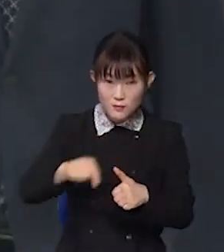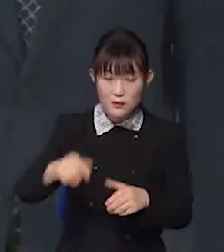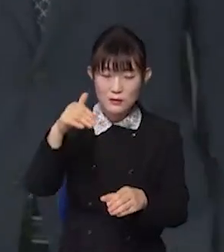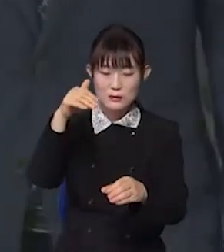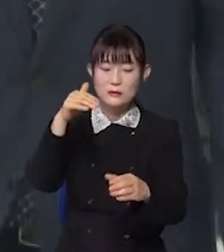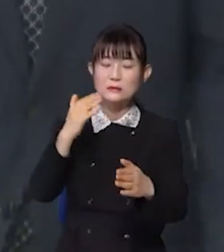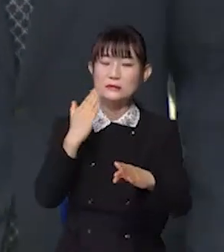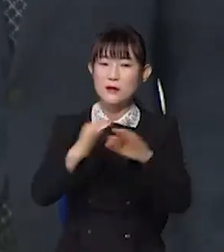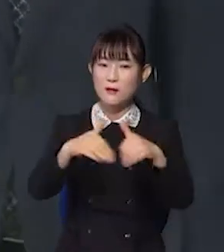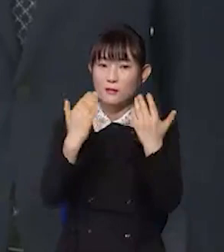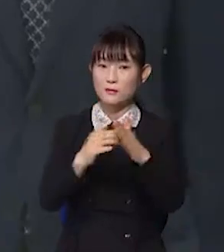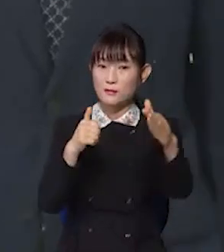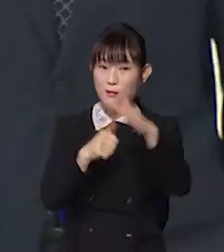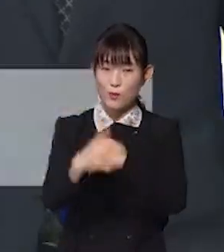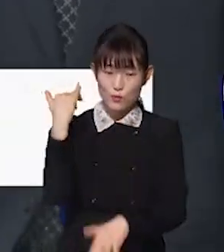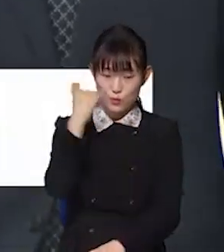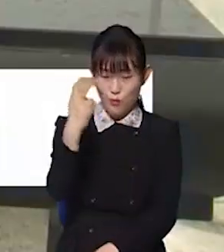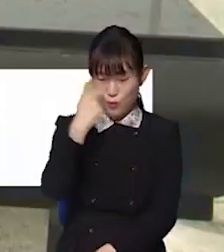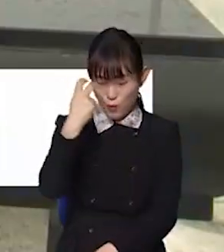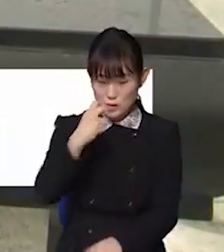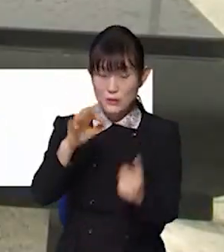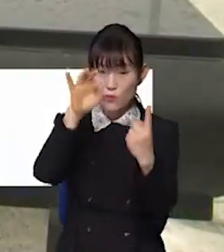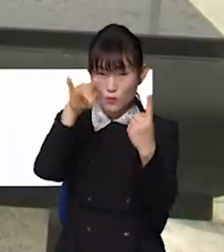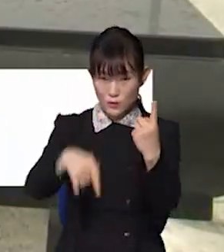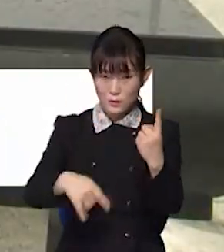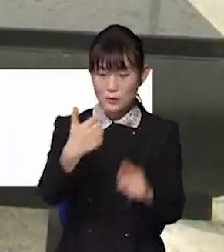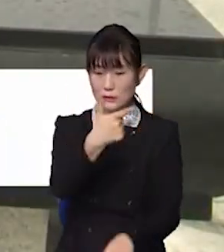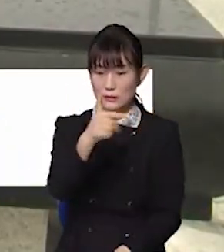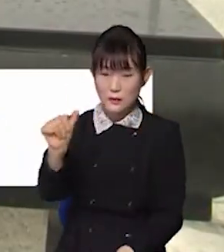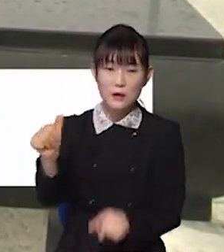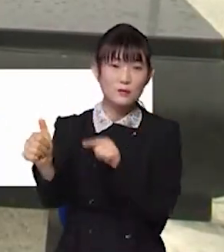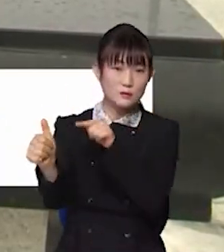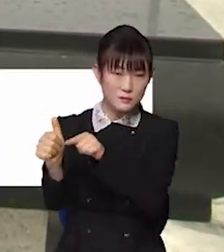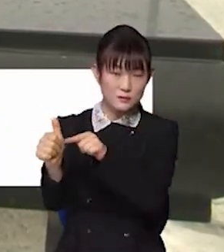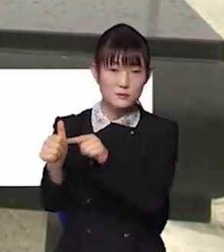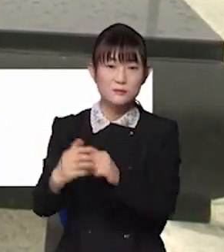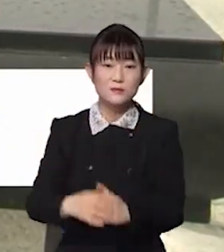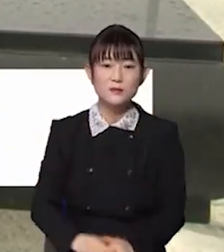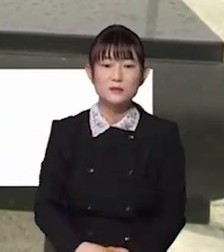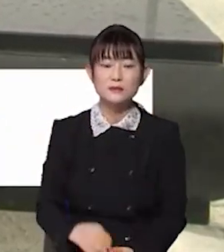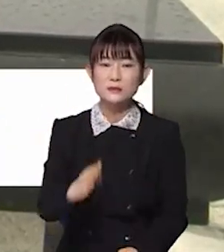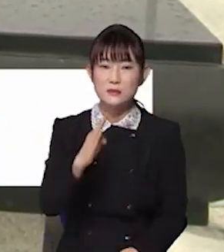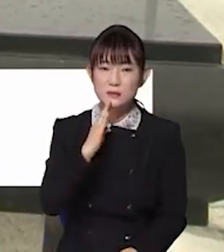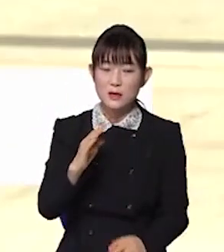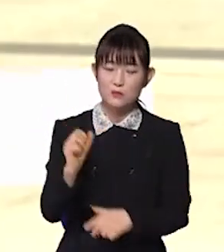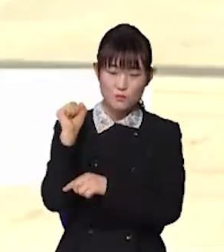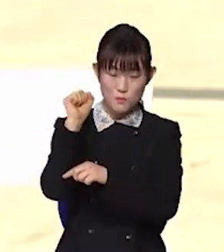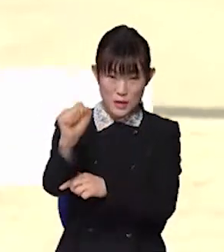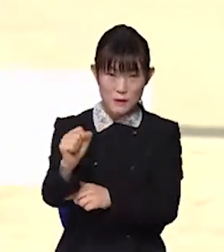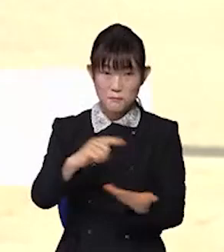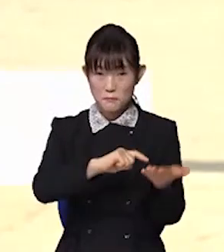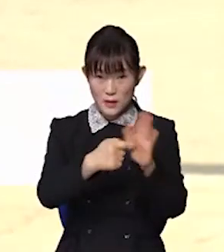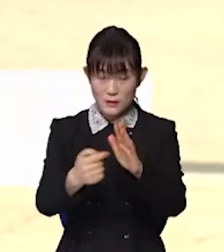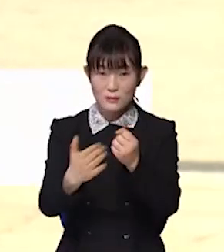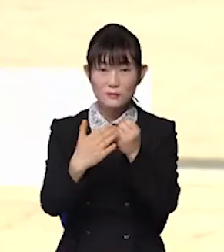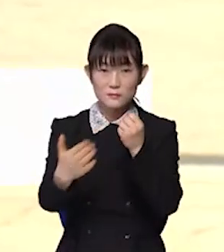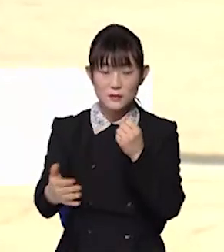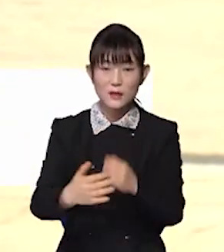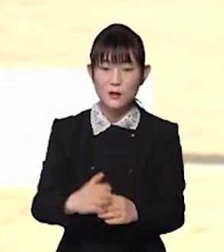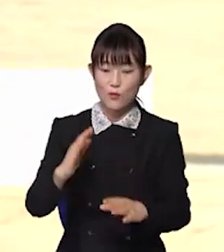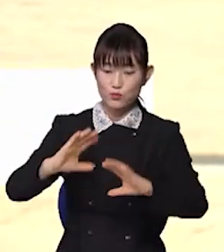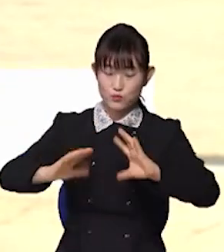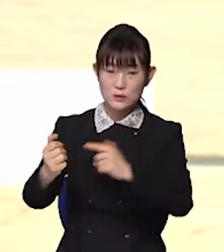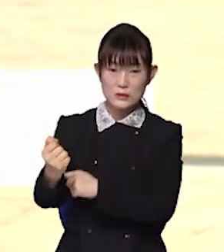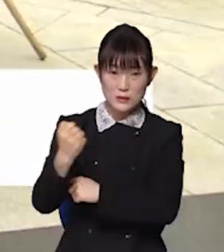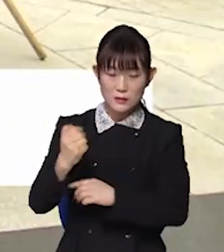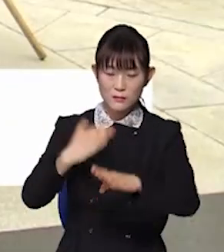당대표 여론조사 여러 곳에서 1위를 달리고 있는 나경원 부위원장이 사실상 출마 의사를 밝힘에 따라